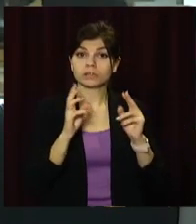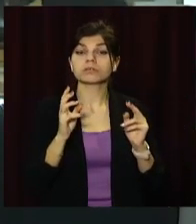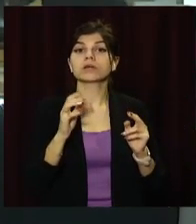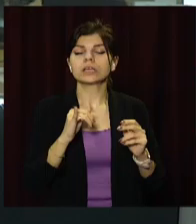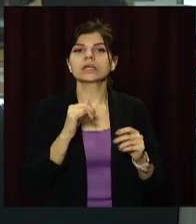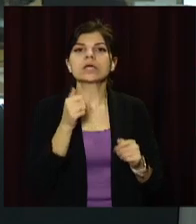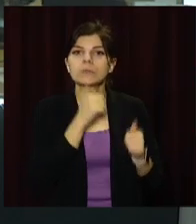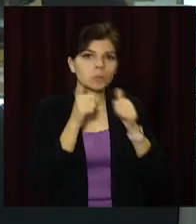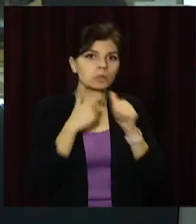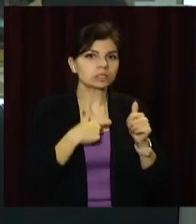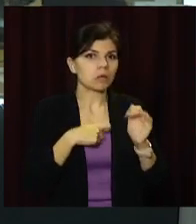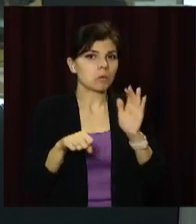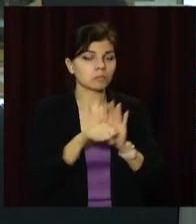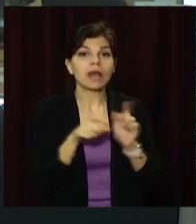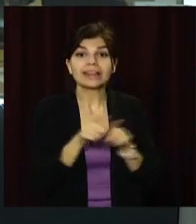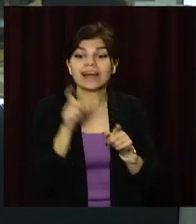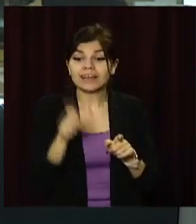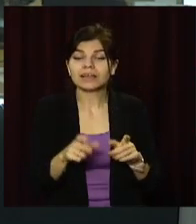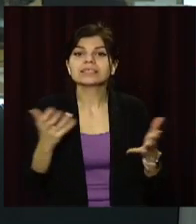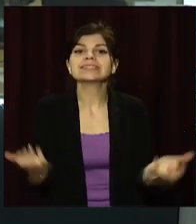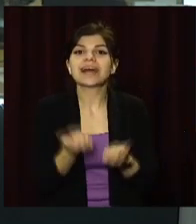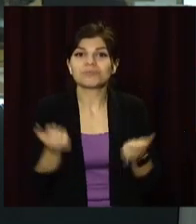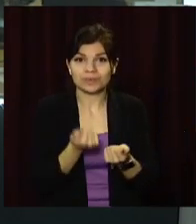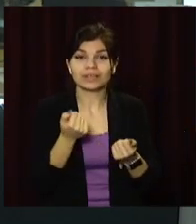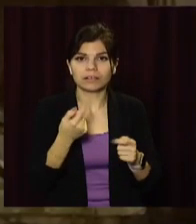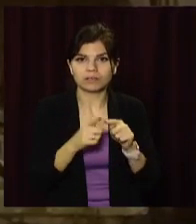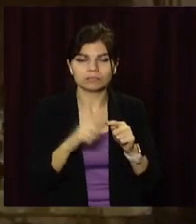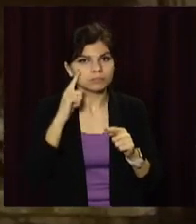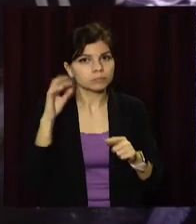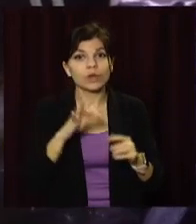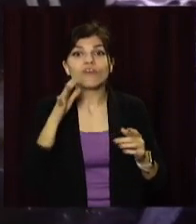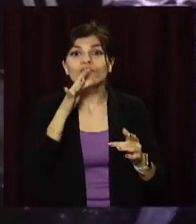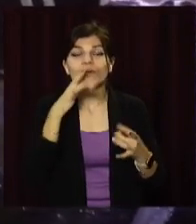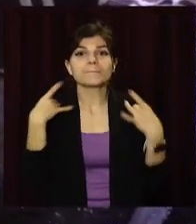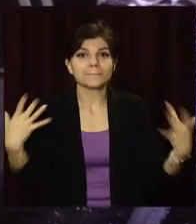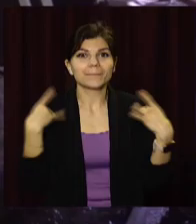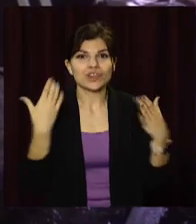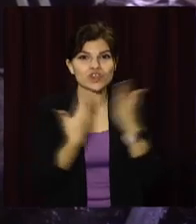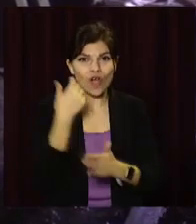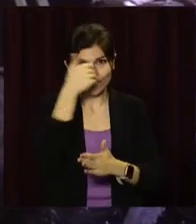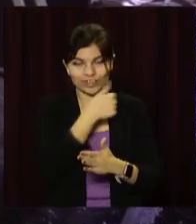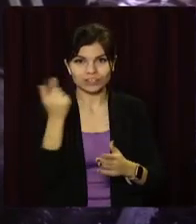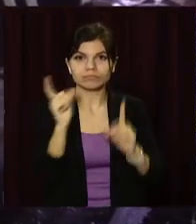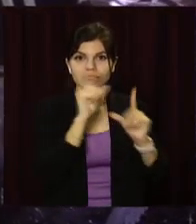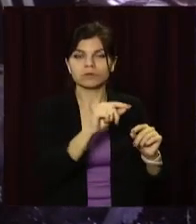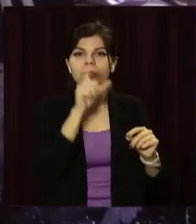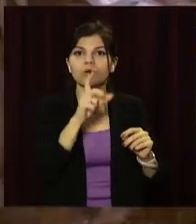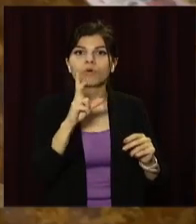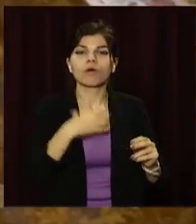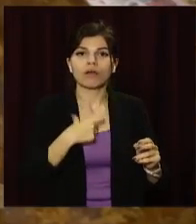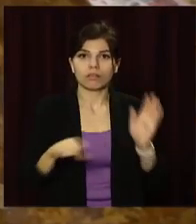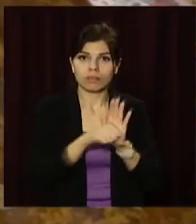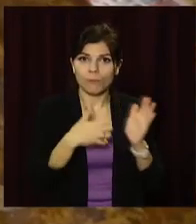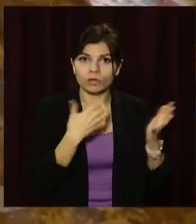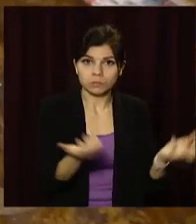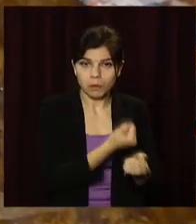на площі Дніпра та спроба самогубства. Так рятувальники підсумували різдвяні канікули. Однак, наголошують, порівняно з новорічними вихідними,